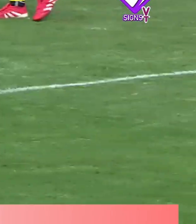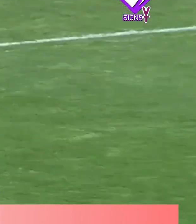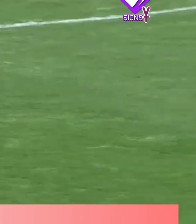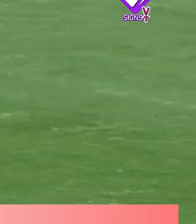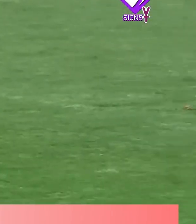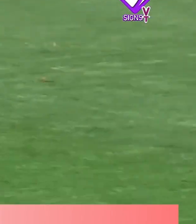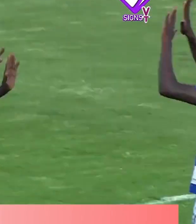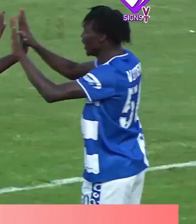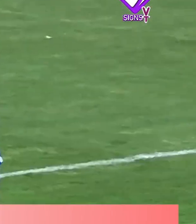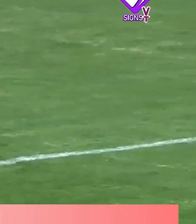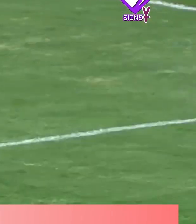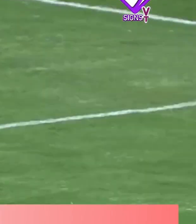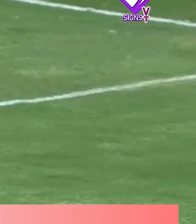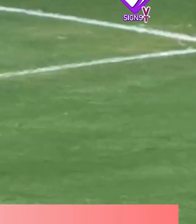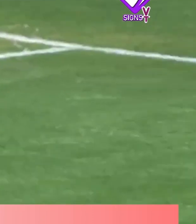Boniface Munyendo